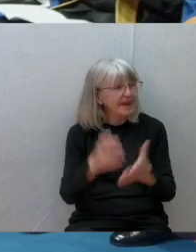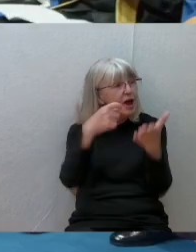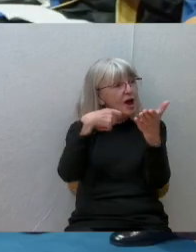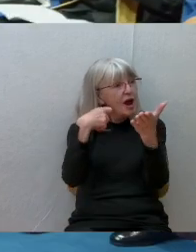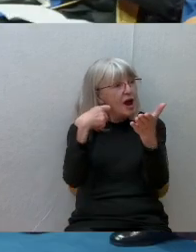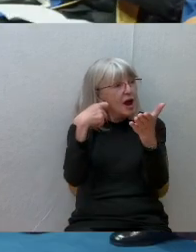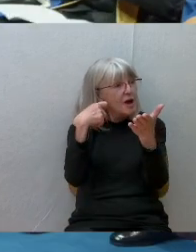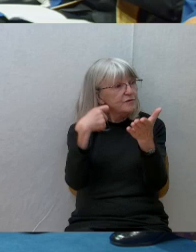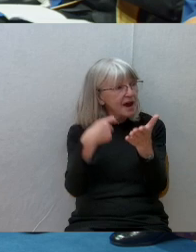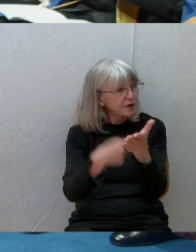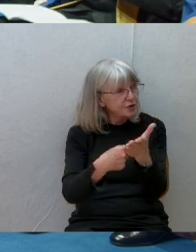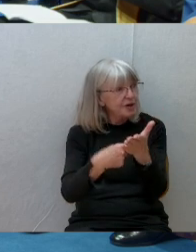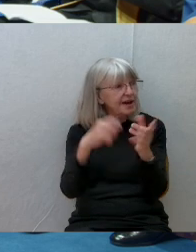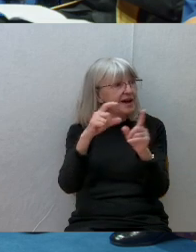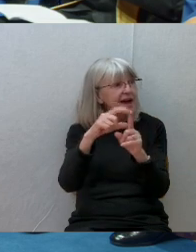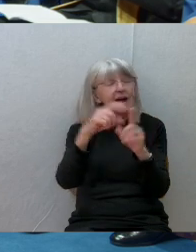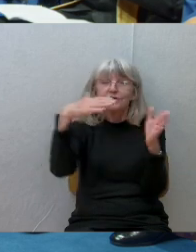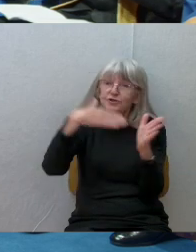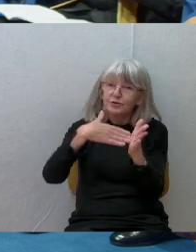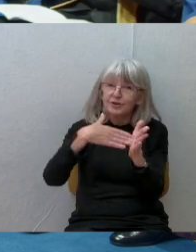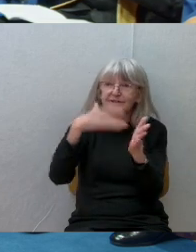Ranula de Souza.